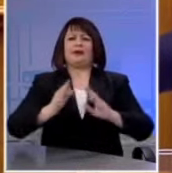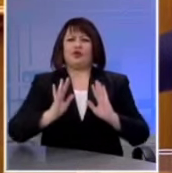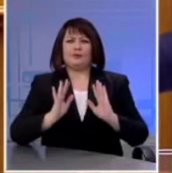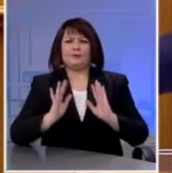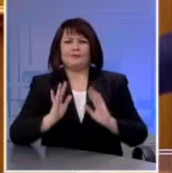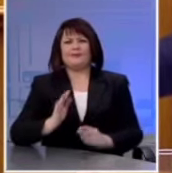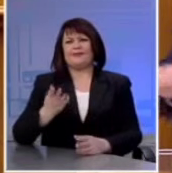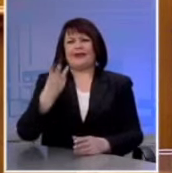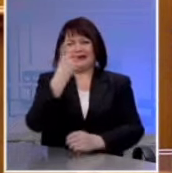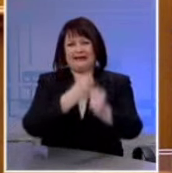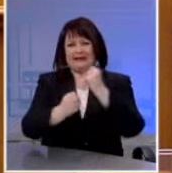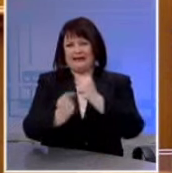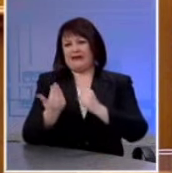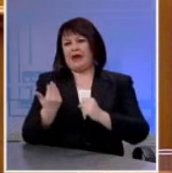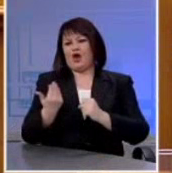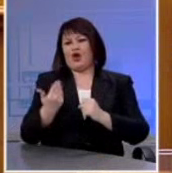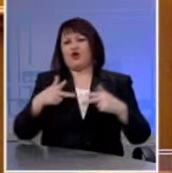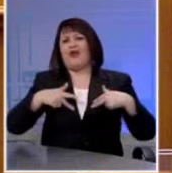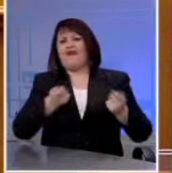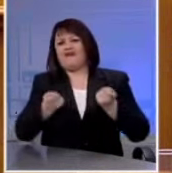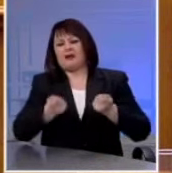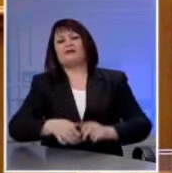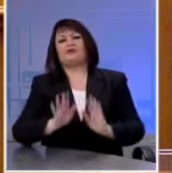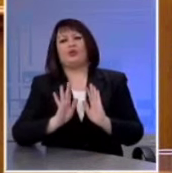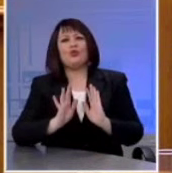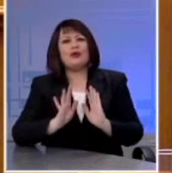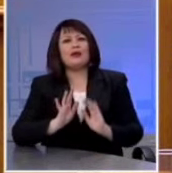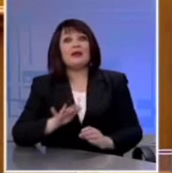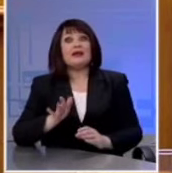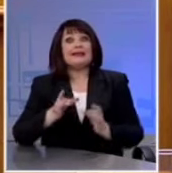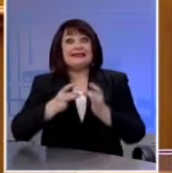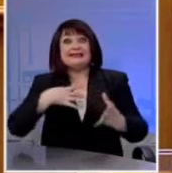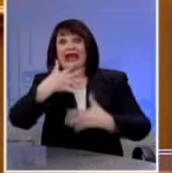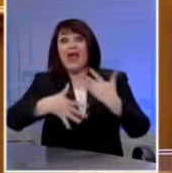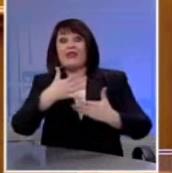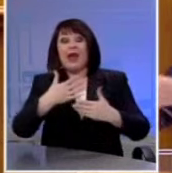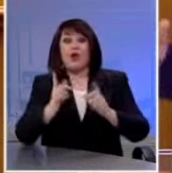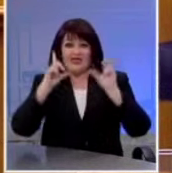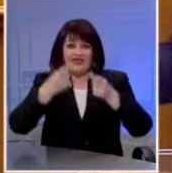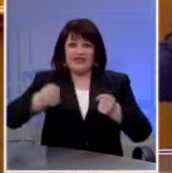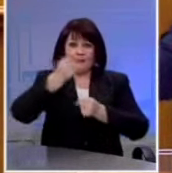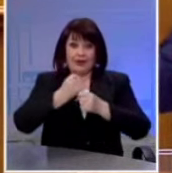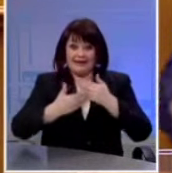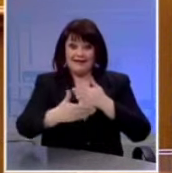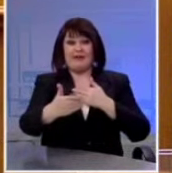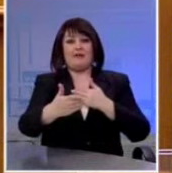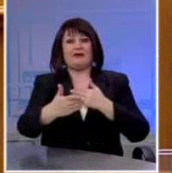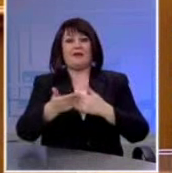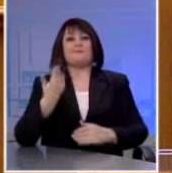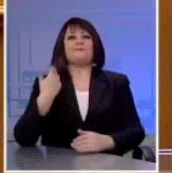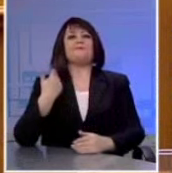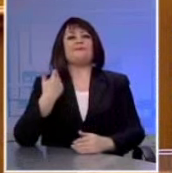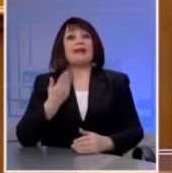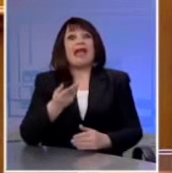την τελευταία τριετία της διακυβέρνησης, ίσως είναι το σκάνδαλο της μεταπολίτευσης, την τελευταία τριετία της διακυβέρνησης αφορά